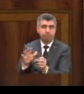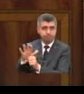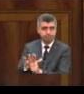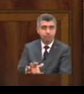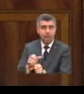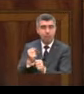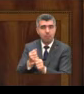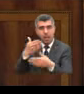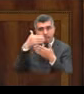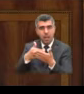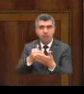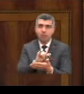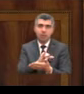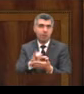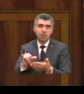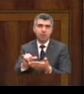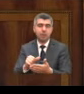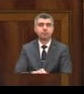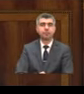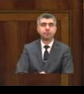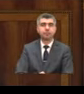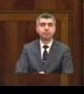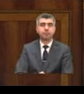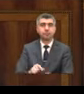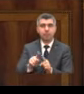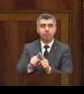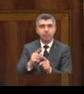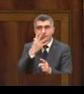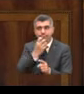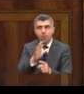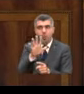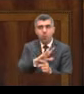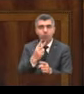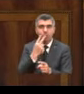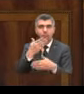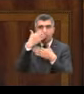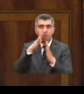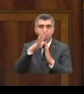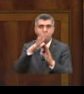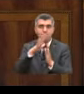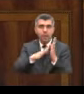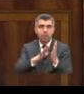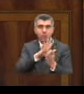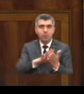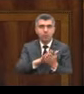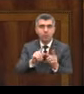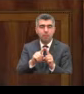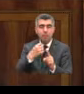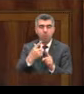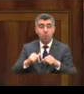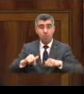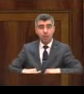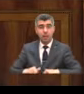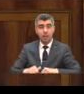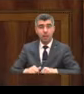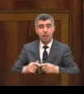كمغاربه، حذاري ان نبخس عملنا كمغاربه ونسيء لهذه البلاد. انا ملي كنقول نجزنا ما كنسطرش وكنقول وزاره التضامن،